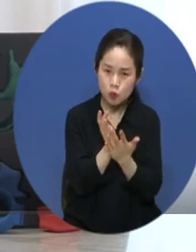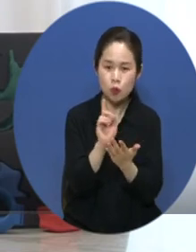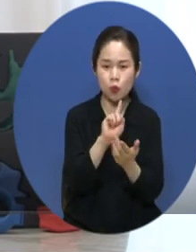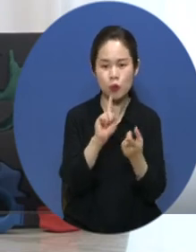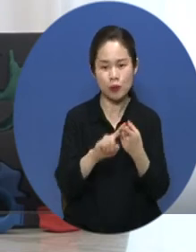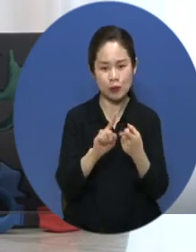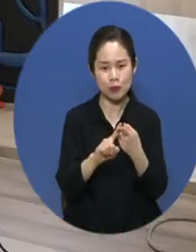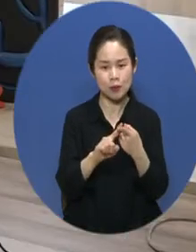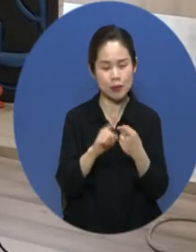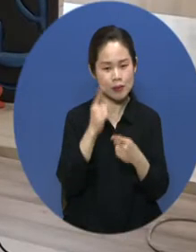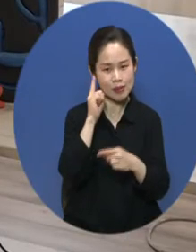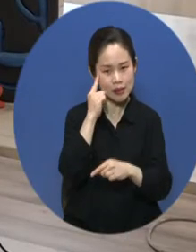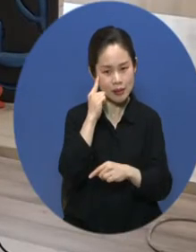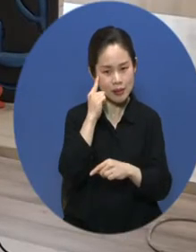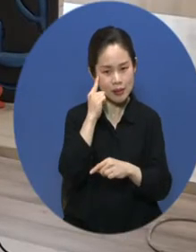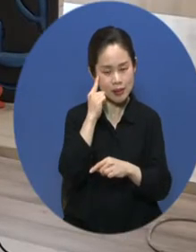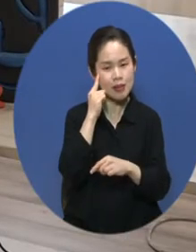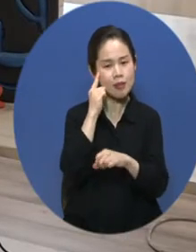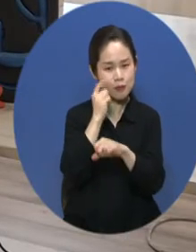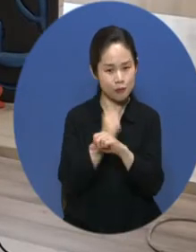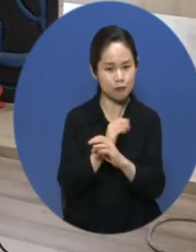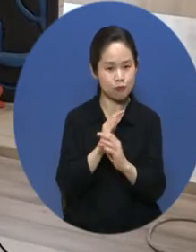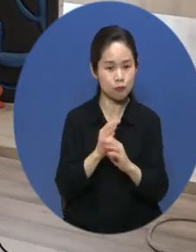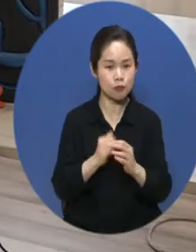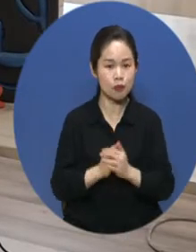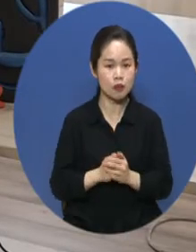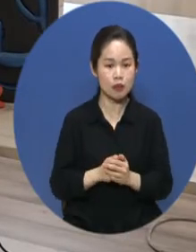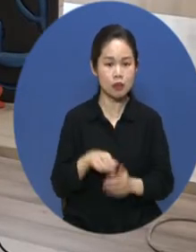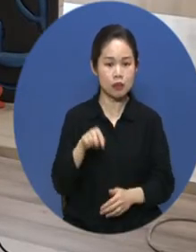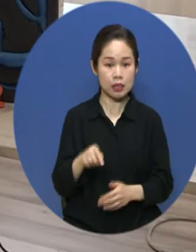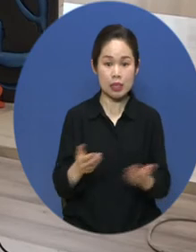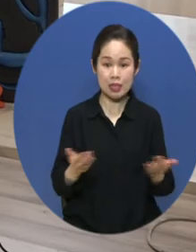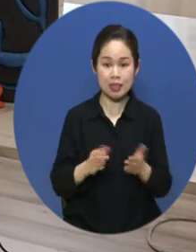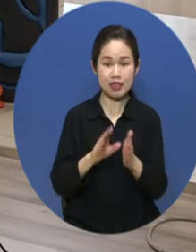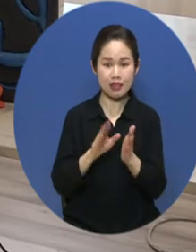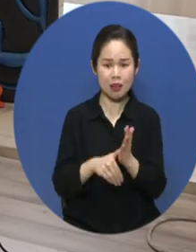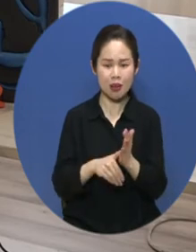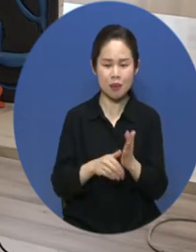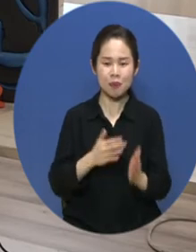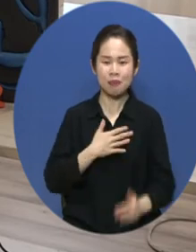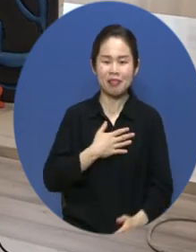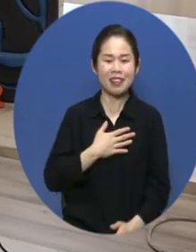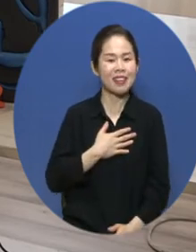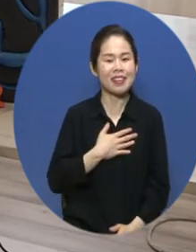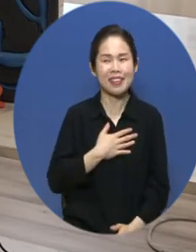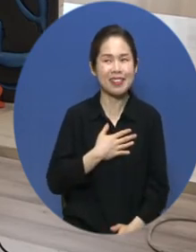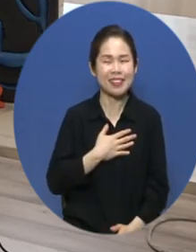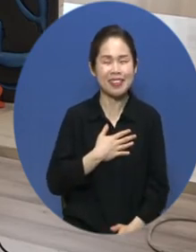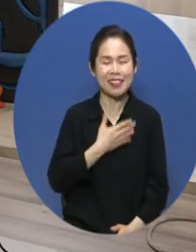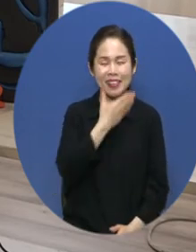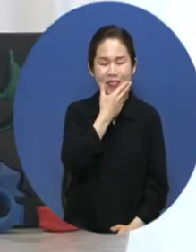있습니다. 그럼 이제 일을 하시면서 가장 보람을 느꼈던 순간은